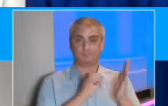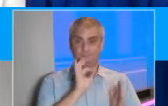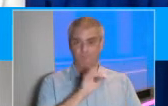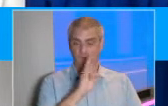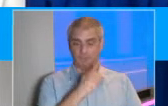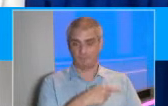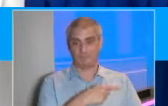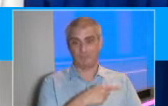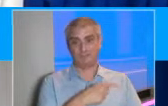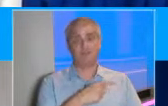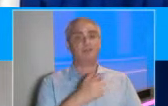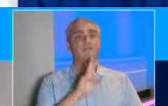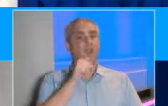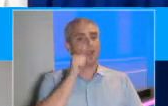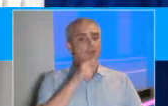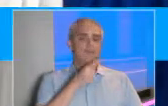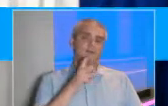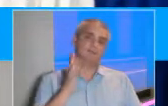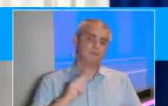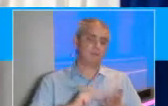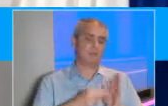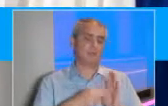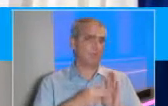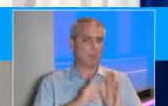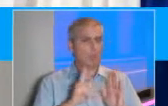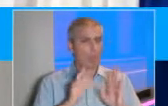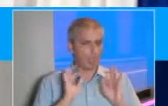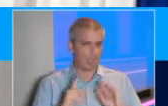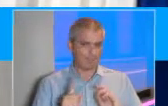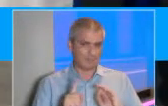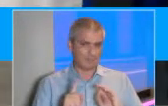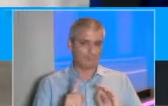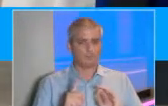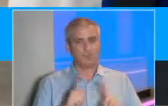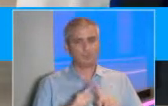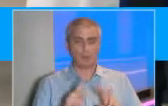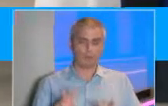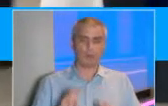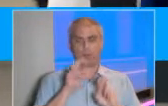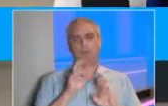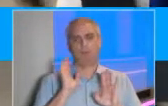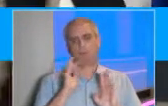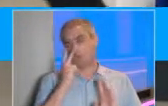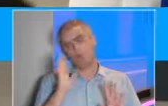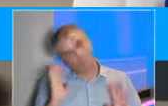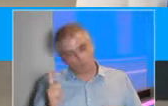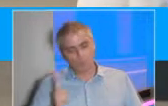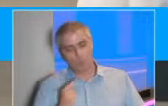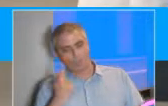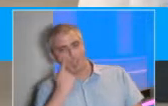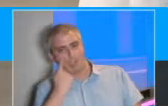רביעי. בכחול לבן, באופן טקטי לטעמי, לא באופן אמיתי, משחקים על הנושא הזה בבחינת בואו